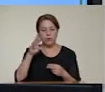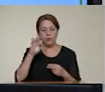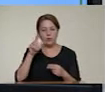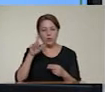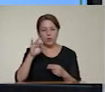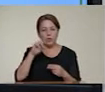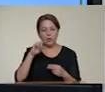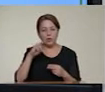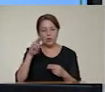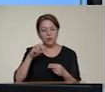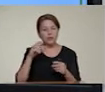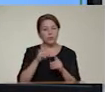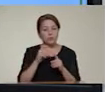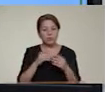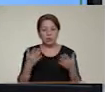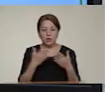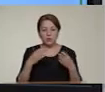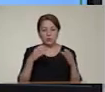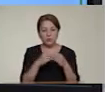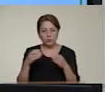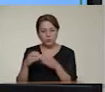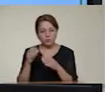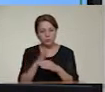türkümüge mansubligini bilib olamiz.